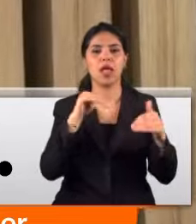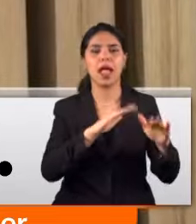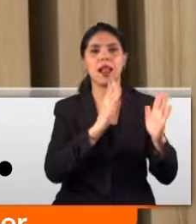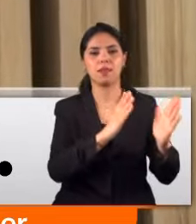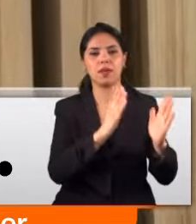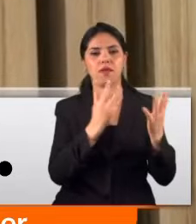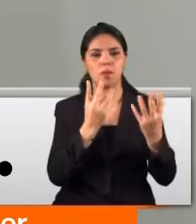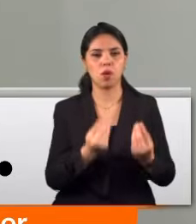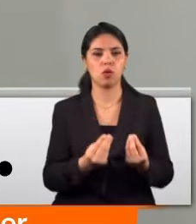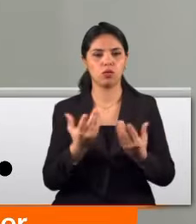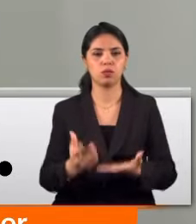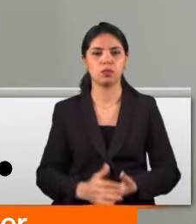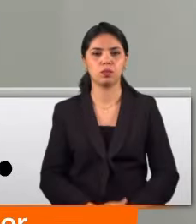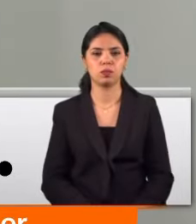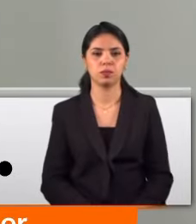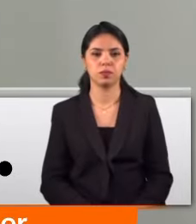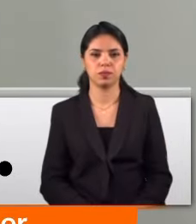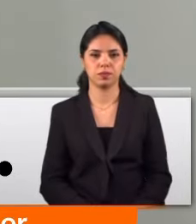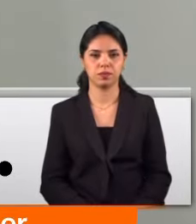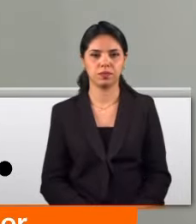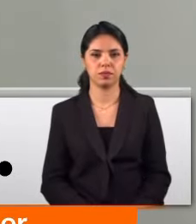leke olarak düşecektir.